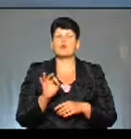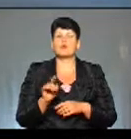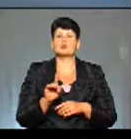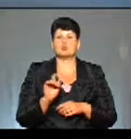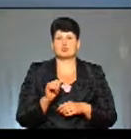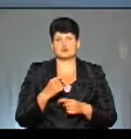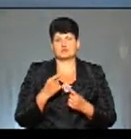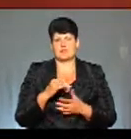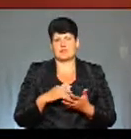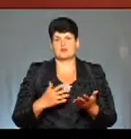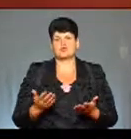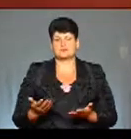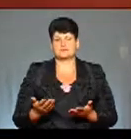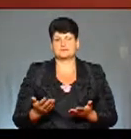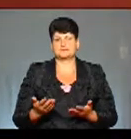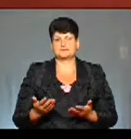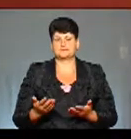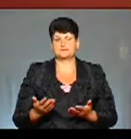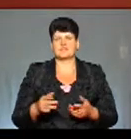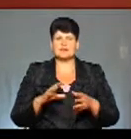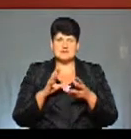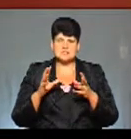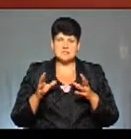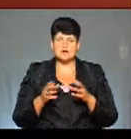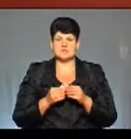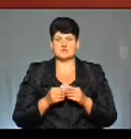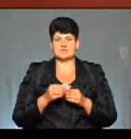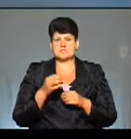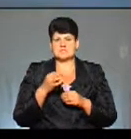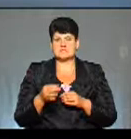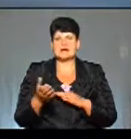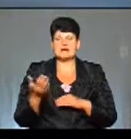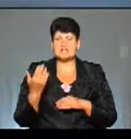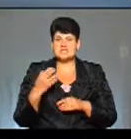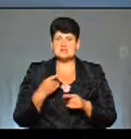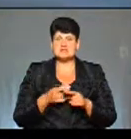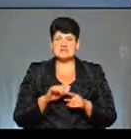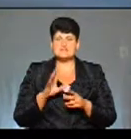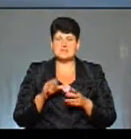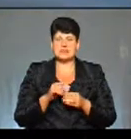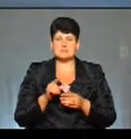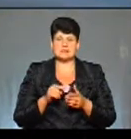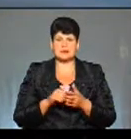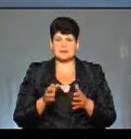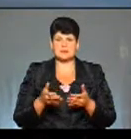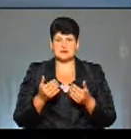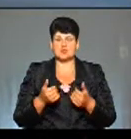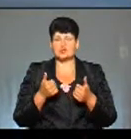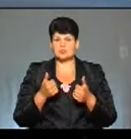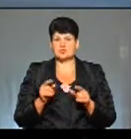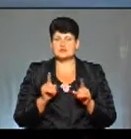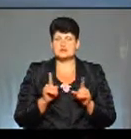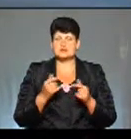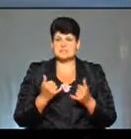далі. Ну і зрештою сказати, що раніше взагалі це питання не піднімалося. Зараз добре, що хоча б ми